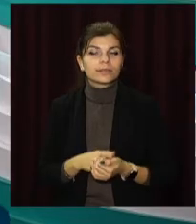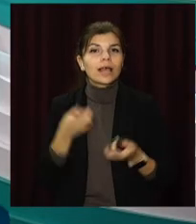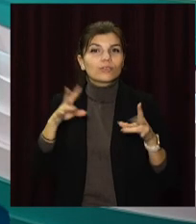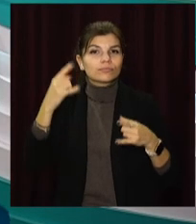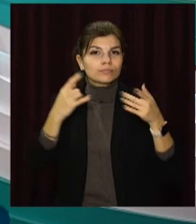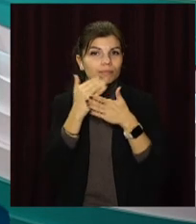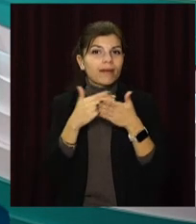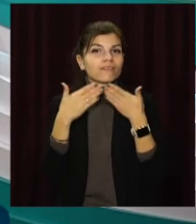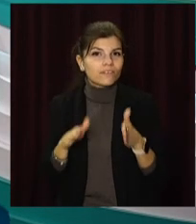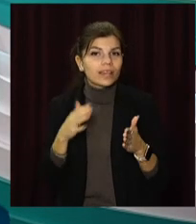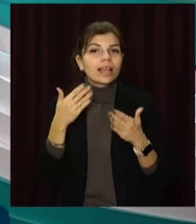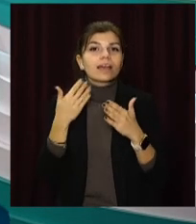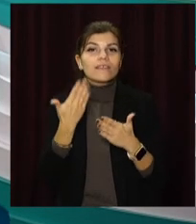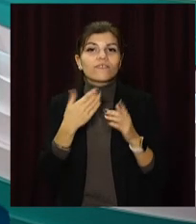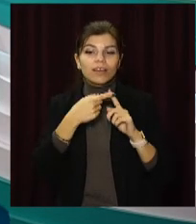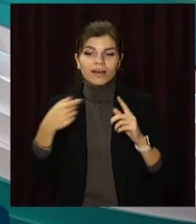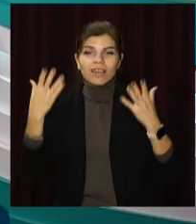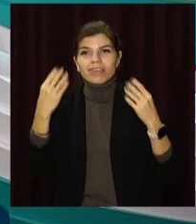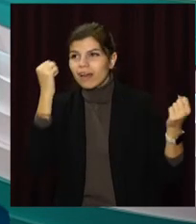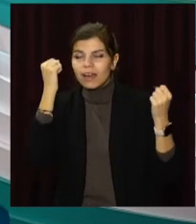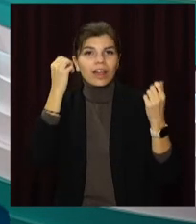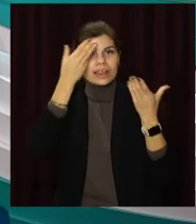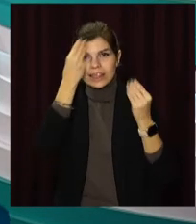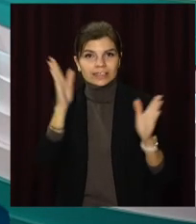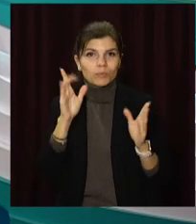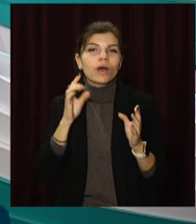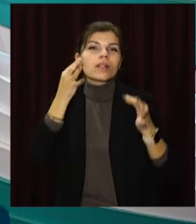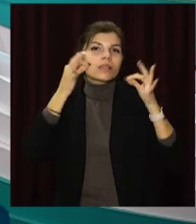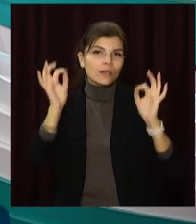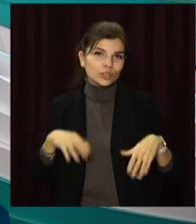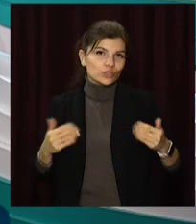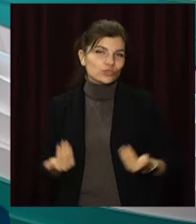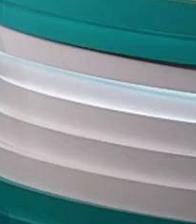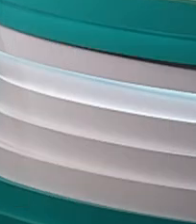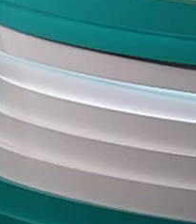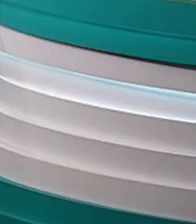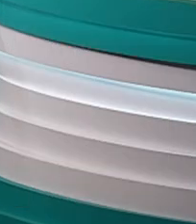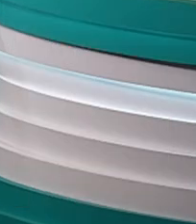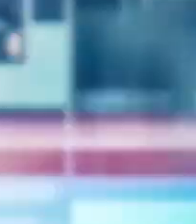Залишайтесь відкритим і серед буденності та метушні не забувайте просто насолоджуватись життям.